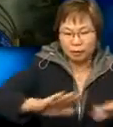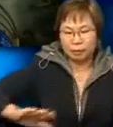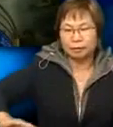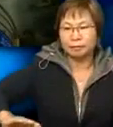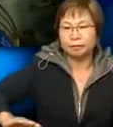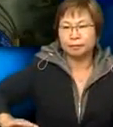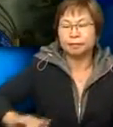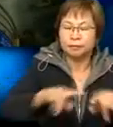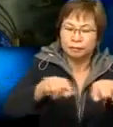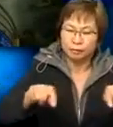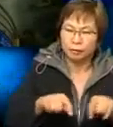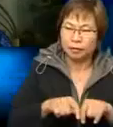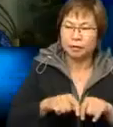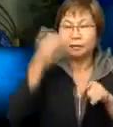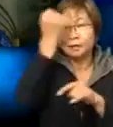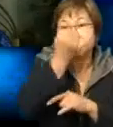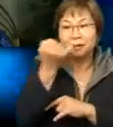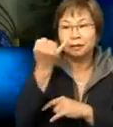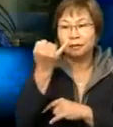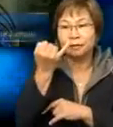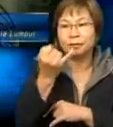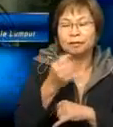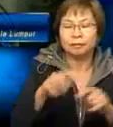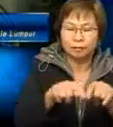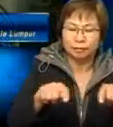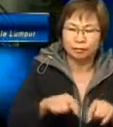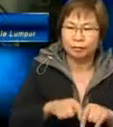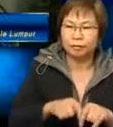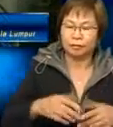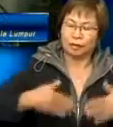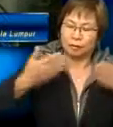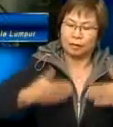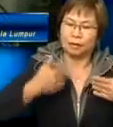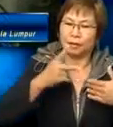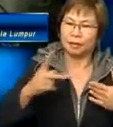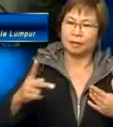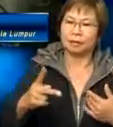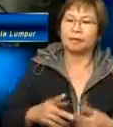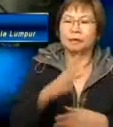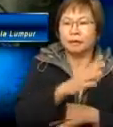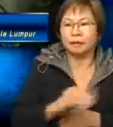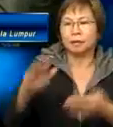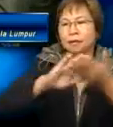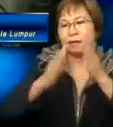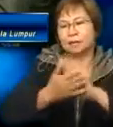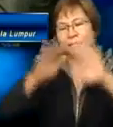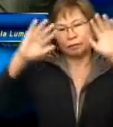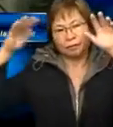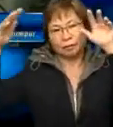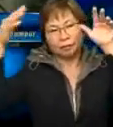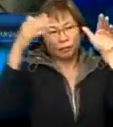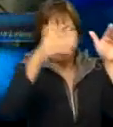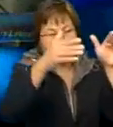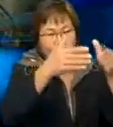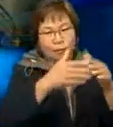selamat, tempat yang indah, tempat yang menggembirakan dan menjadi